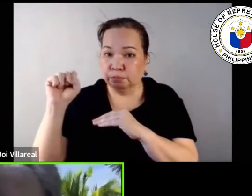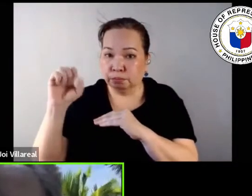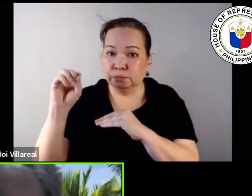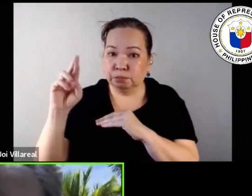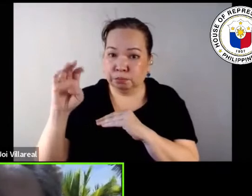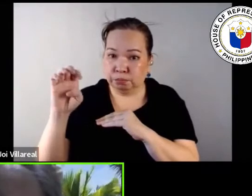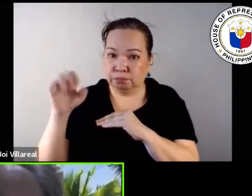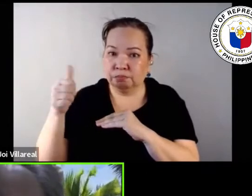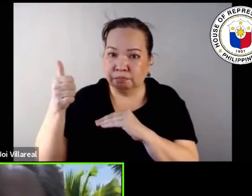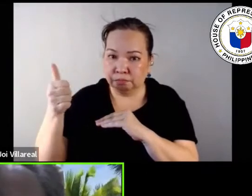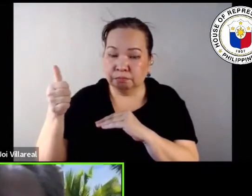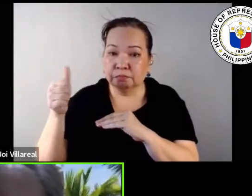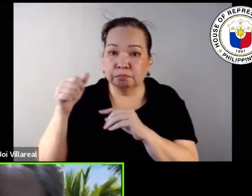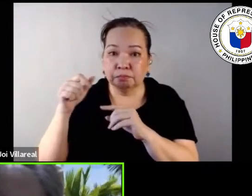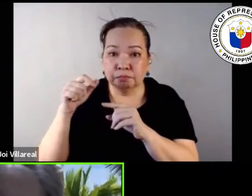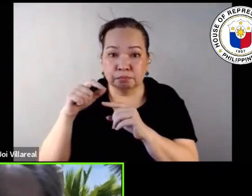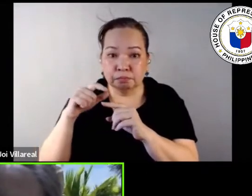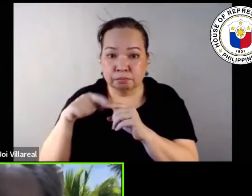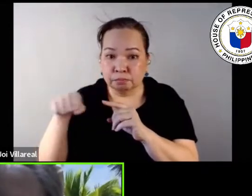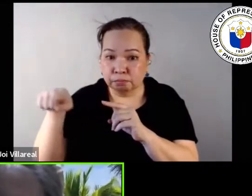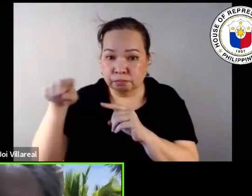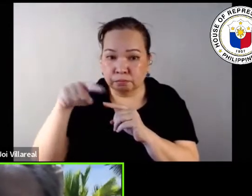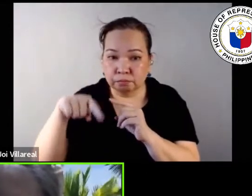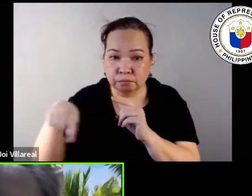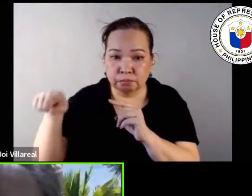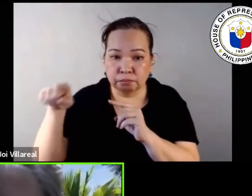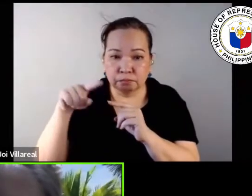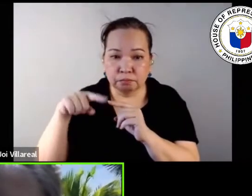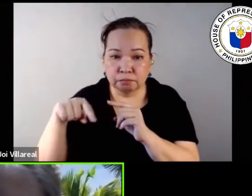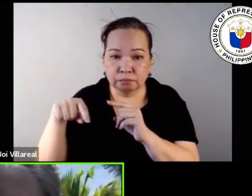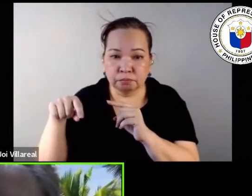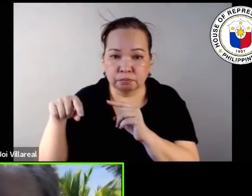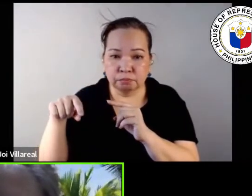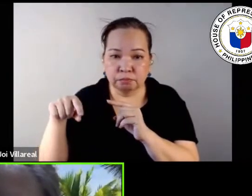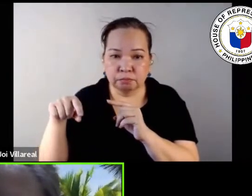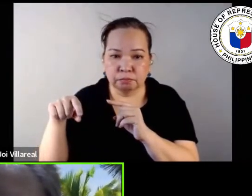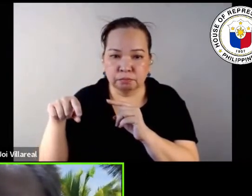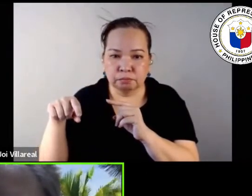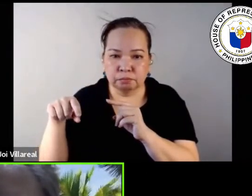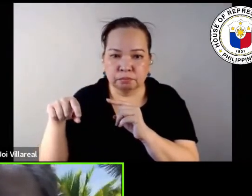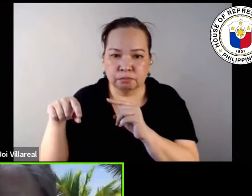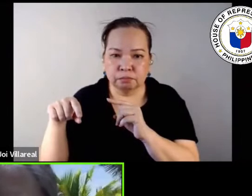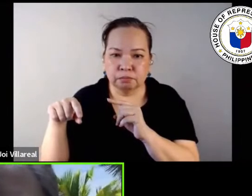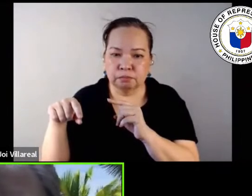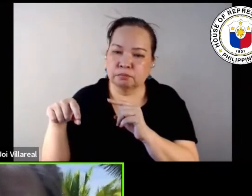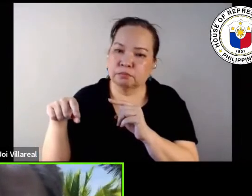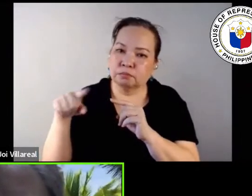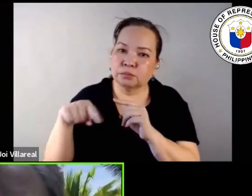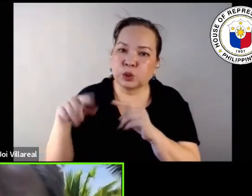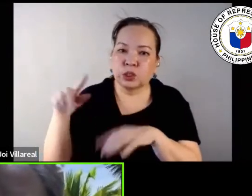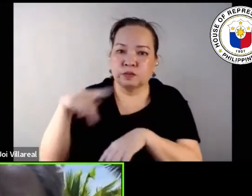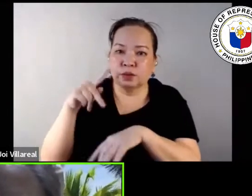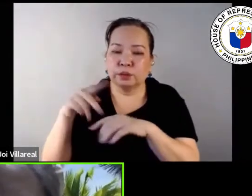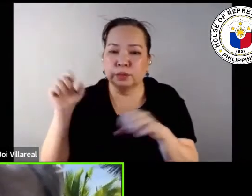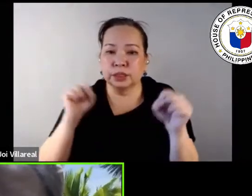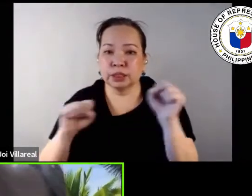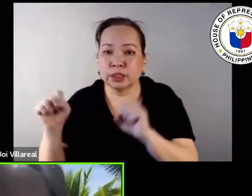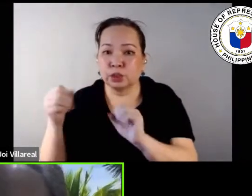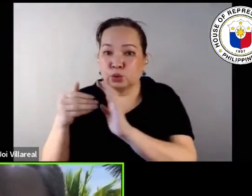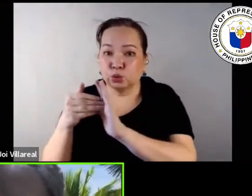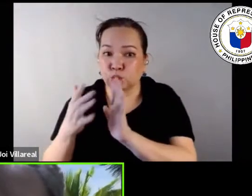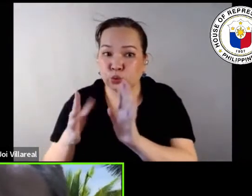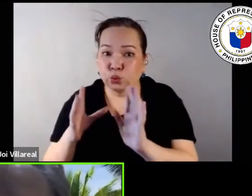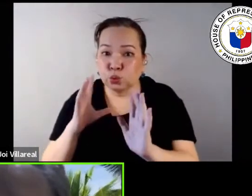nila. Pero kahit dun sa mga mataas yung mga scores na Philippine Science High School students, yung